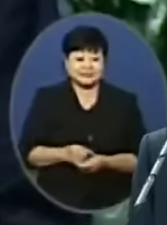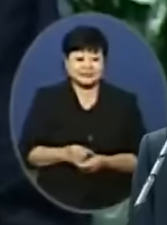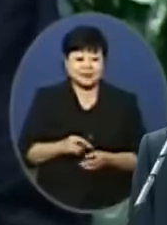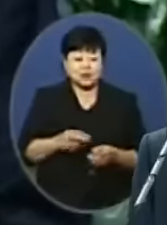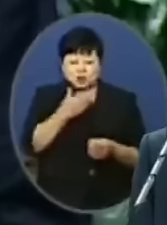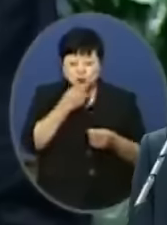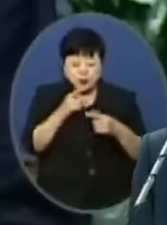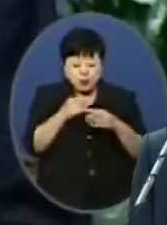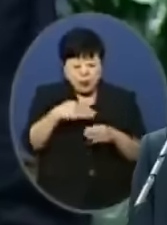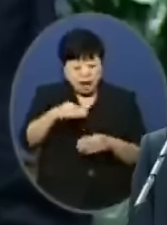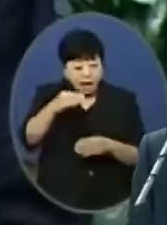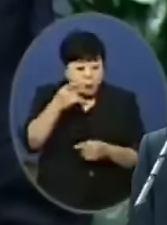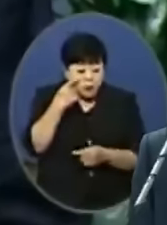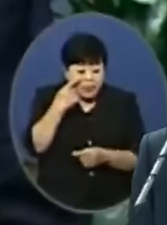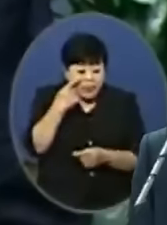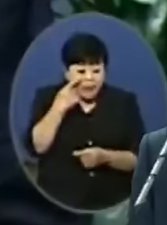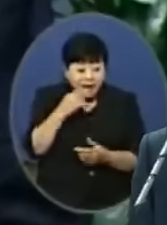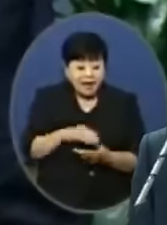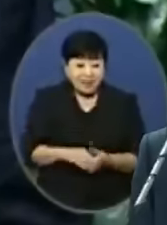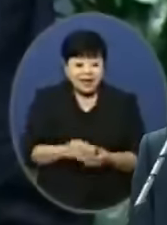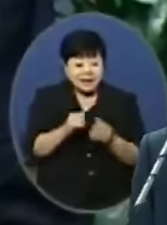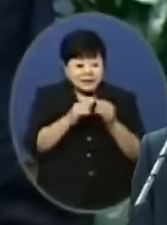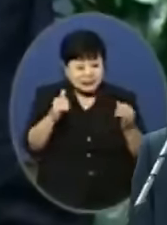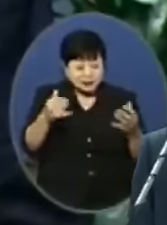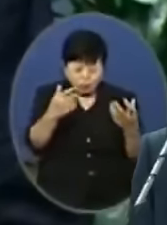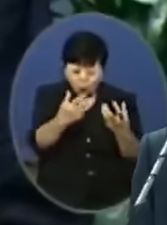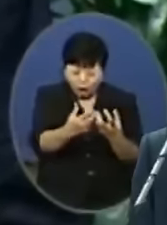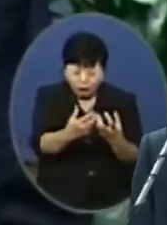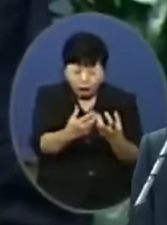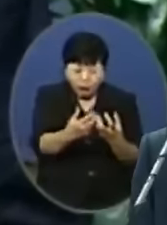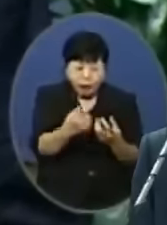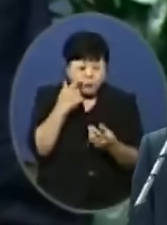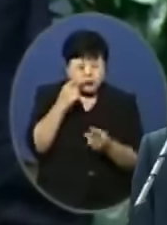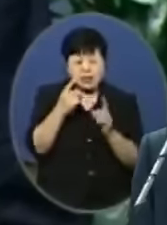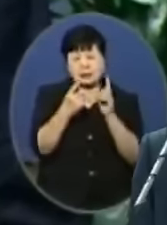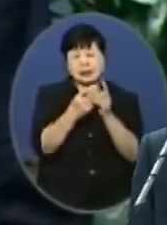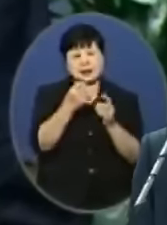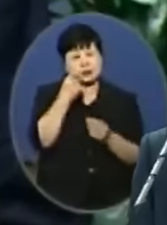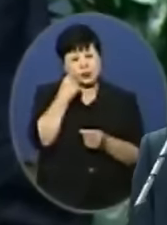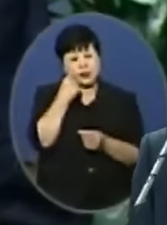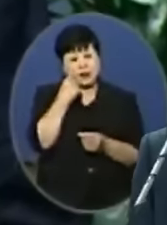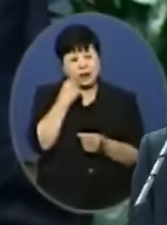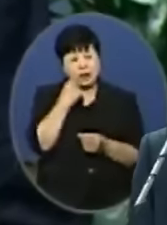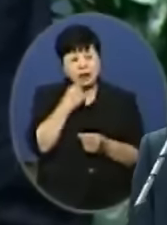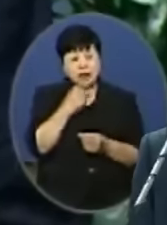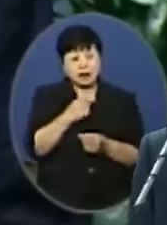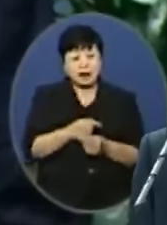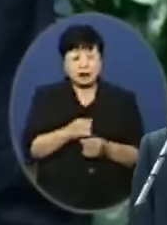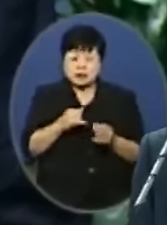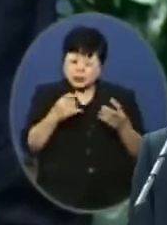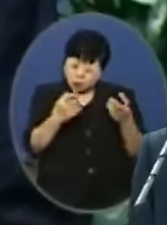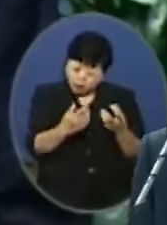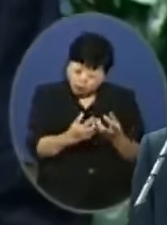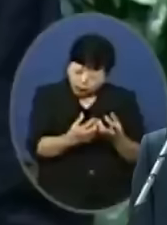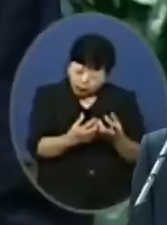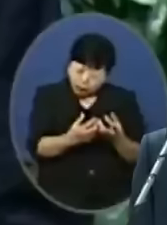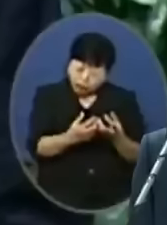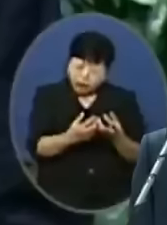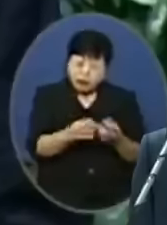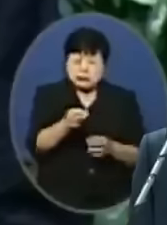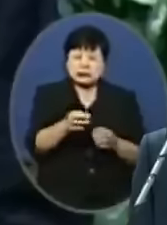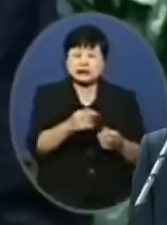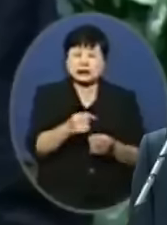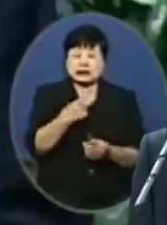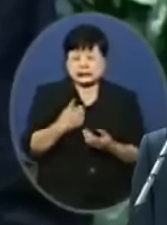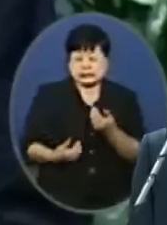여의도 순복음교회 오니까 사람들이 너무 많아서 목사도 만나볼 수 없고 무슨 교회가 이런 교회가 있냐. 도떼기 시장